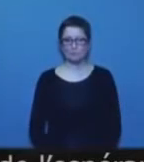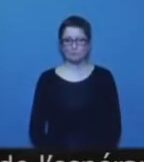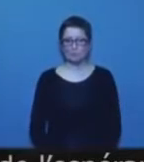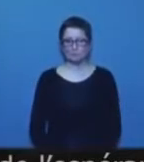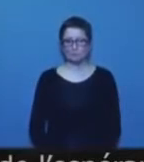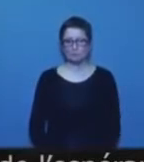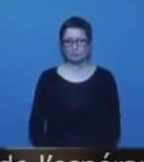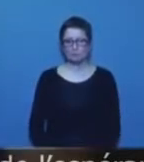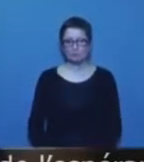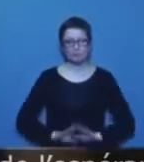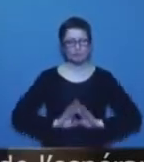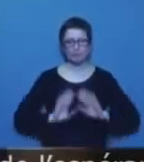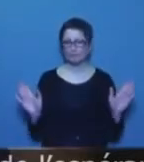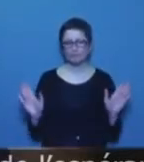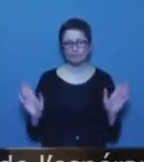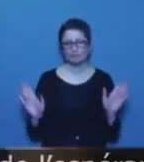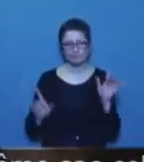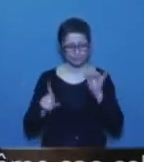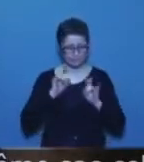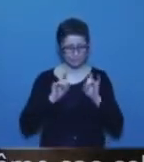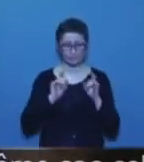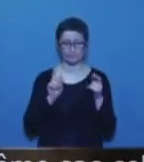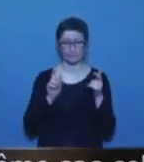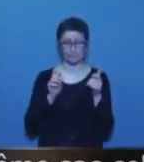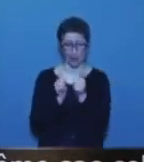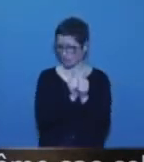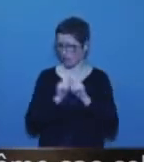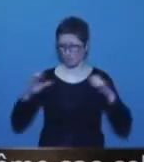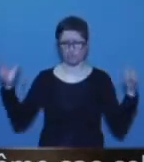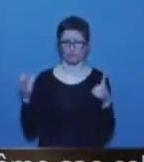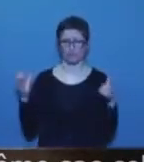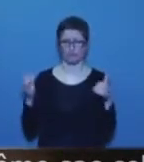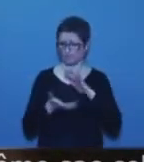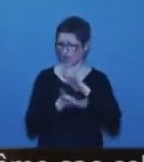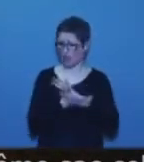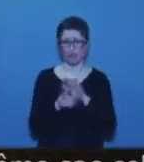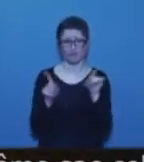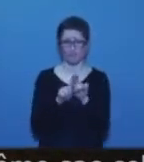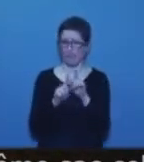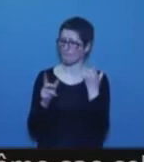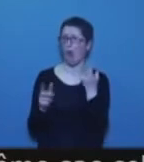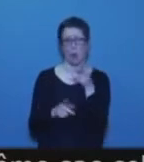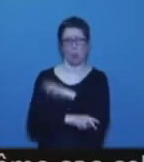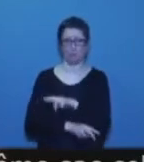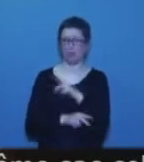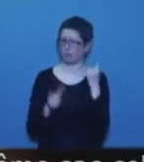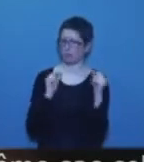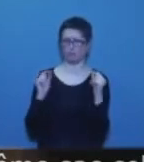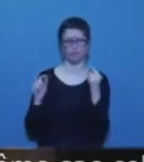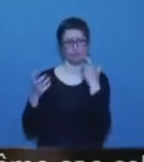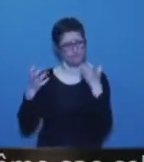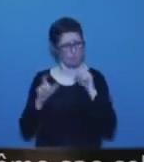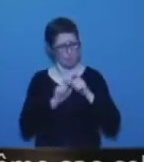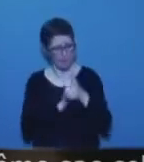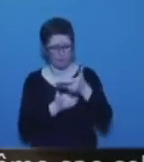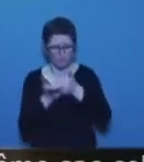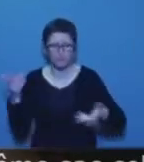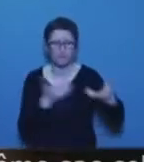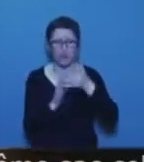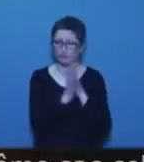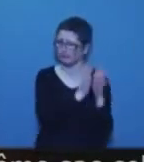On part tous ensemble au même âge parce qu'on veut rester avec ses copains et ses copines à la